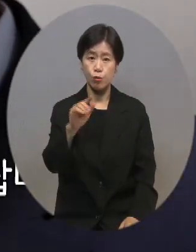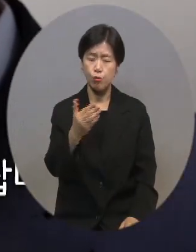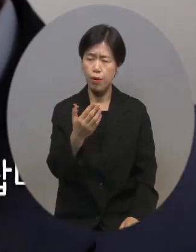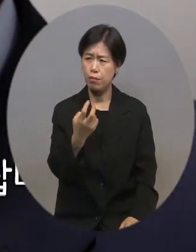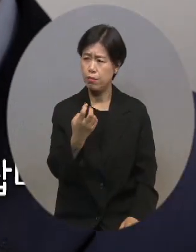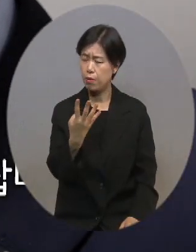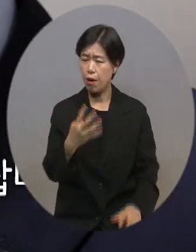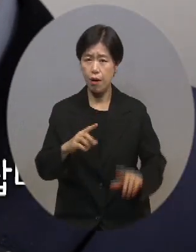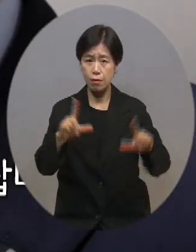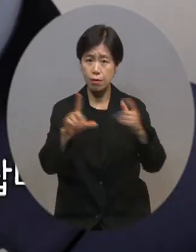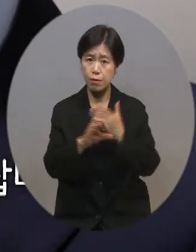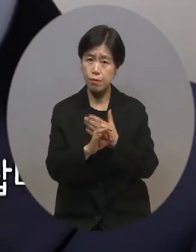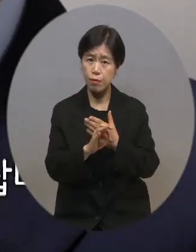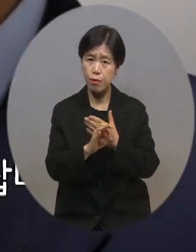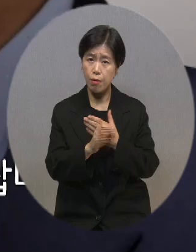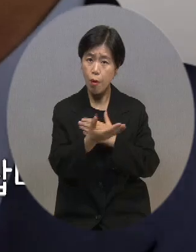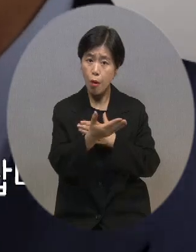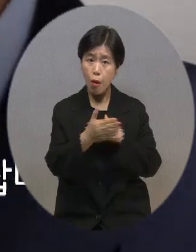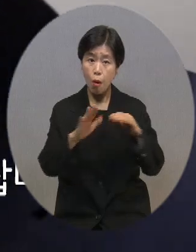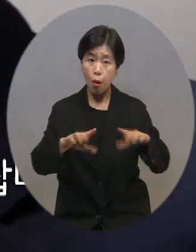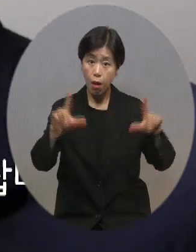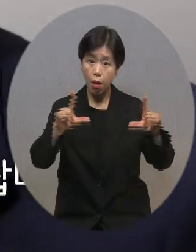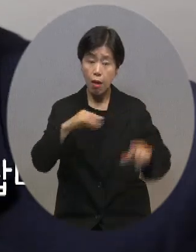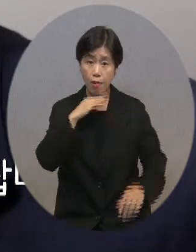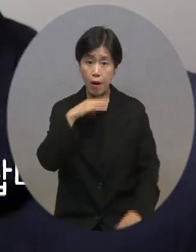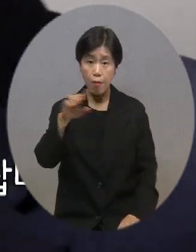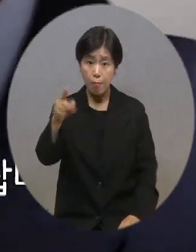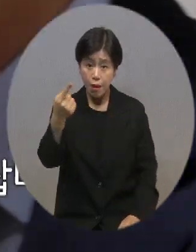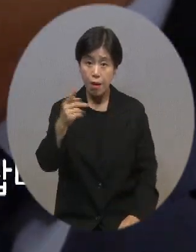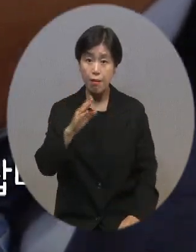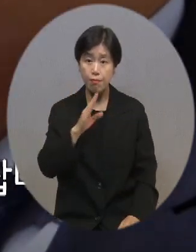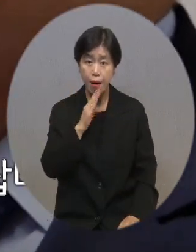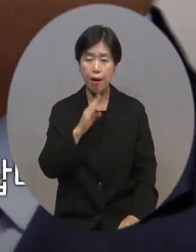1924년이면 그 올해 그죠? 100세시다 그죠? 100살이니까